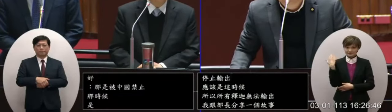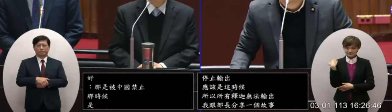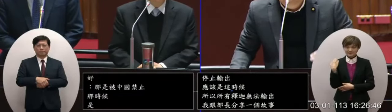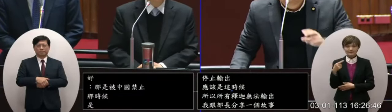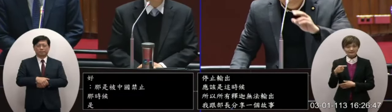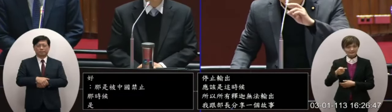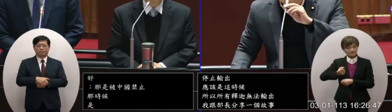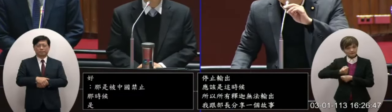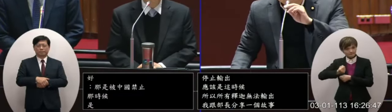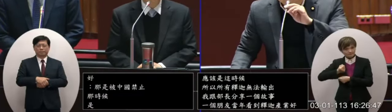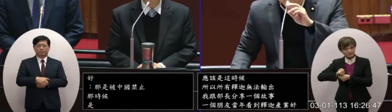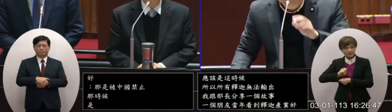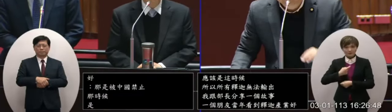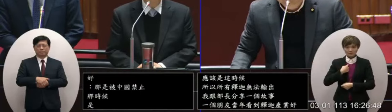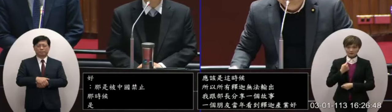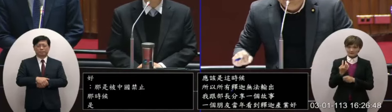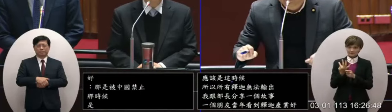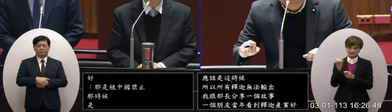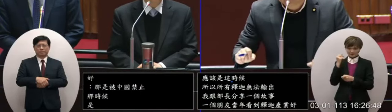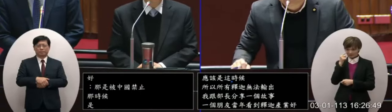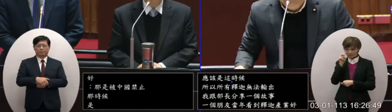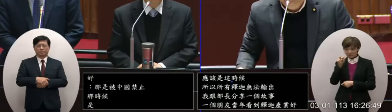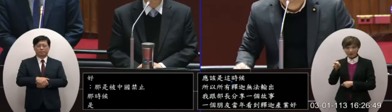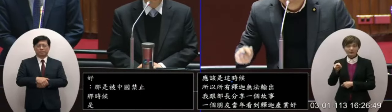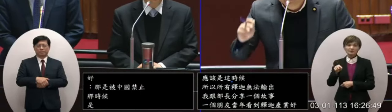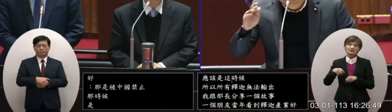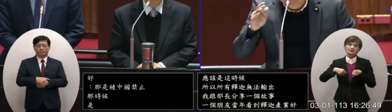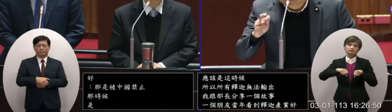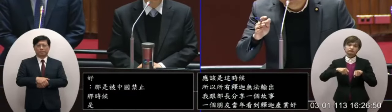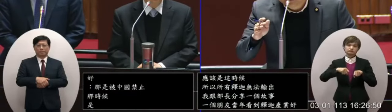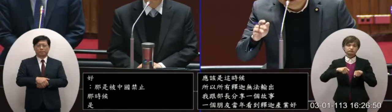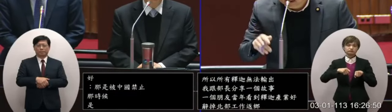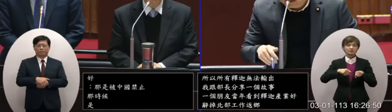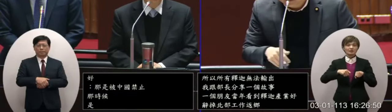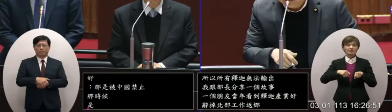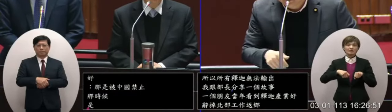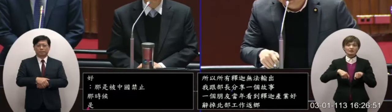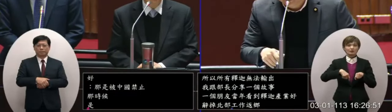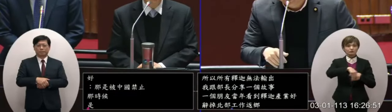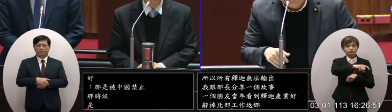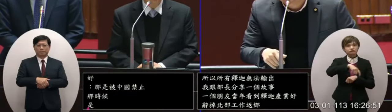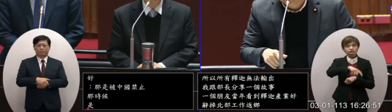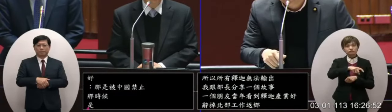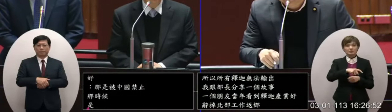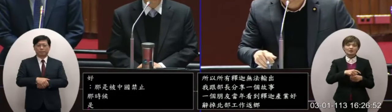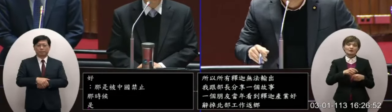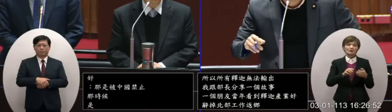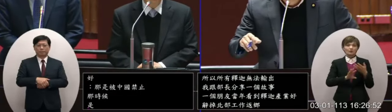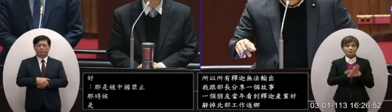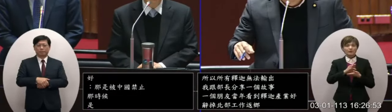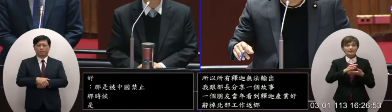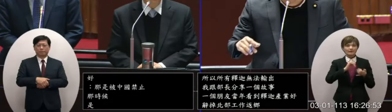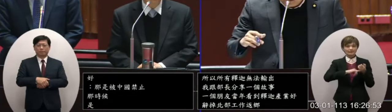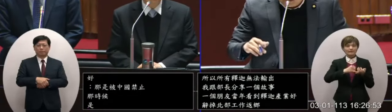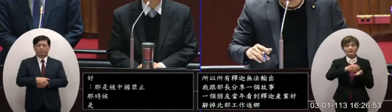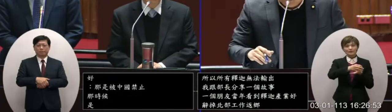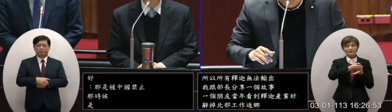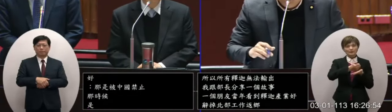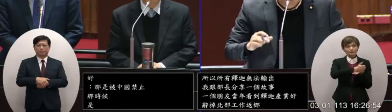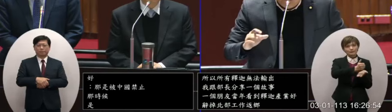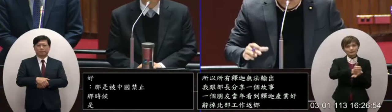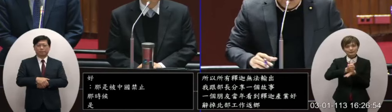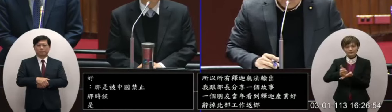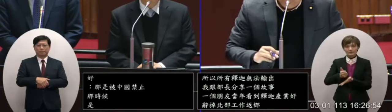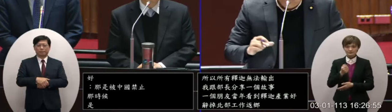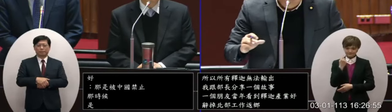区。我前几年看到他是骑着 GoGo 的在送外卖，为什么会这样？其实上面已经告诉大家了。那我想要讲的